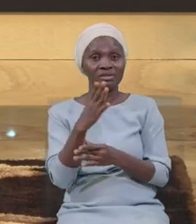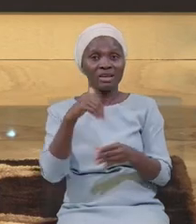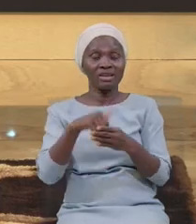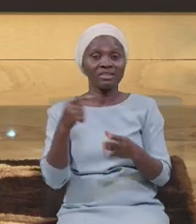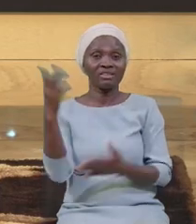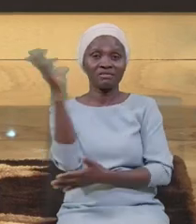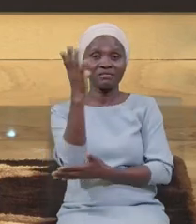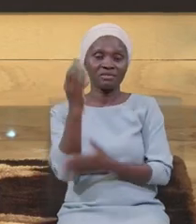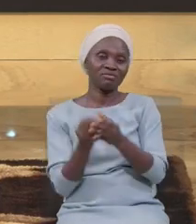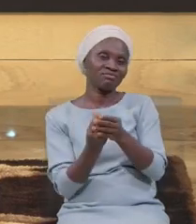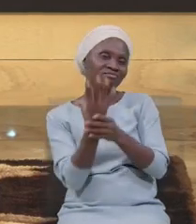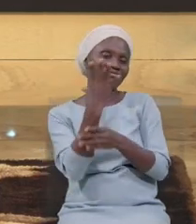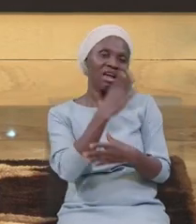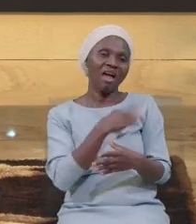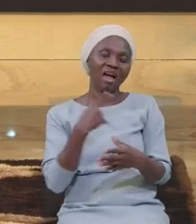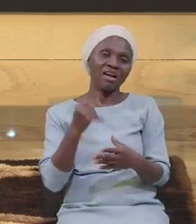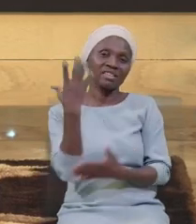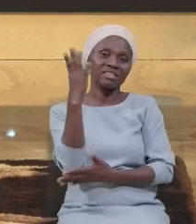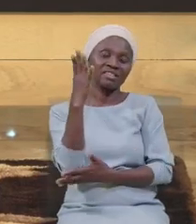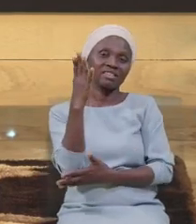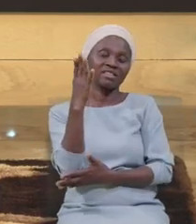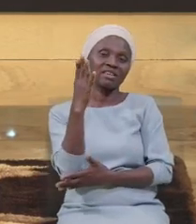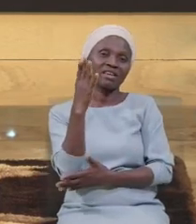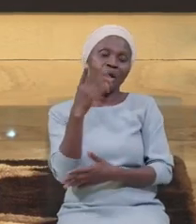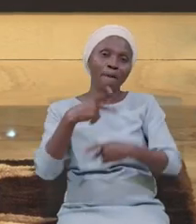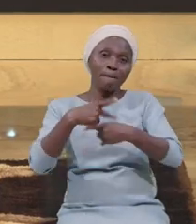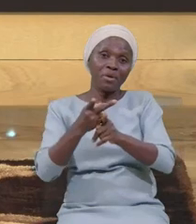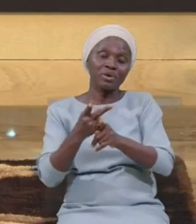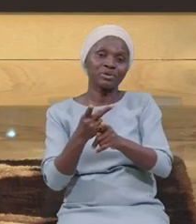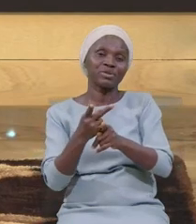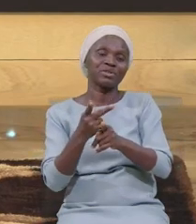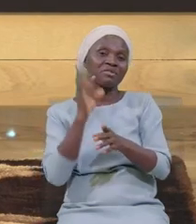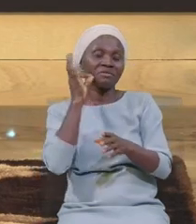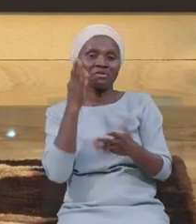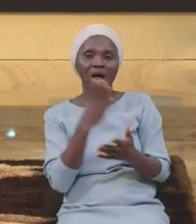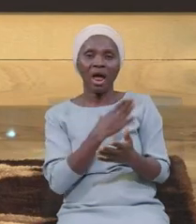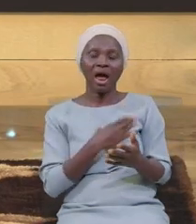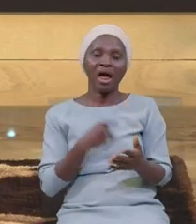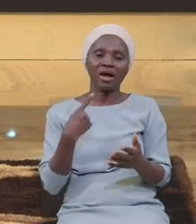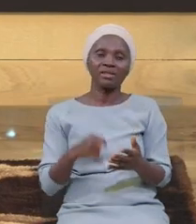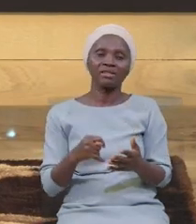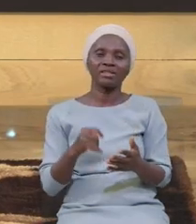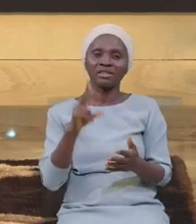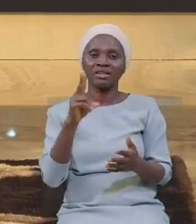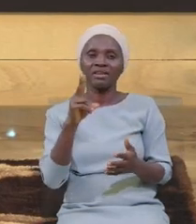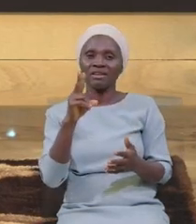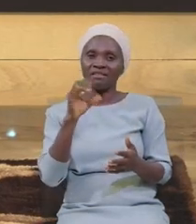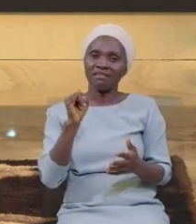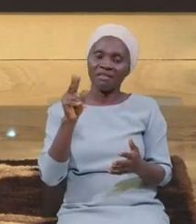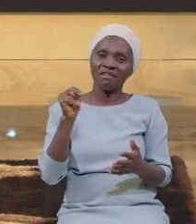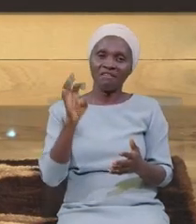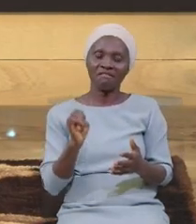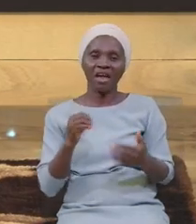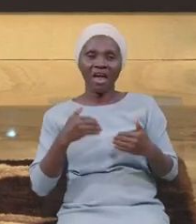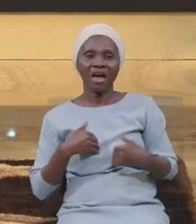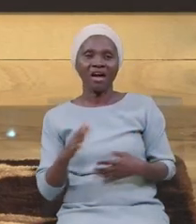fruits. Le figuier et la vigne donneront leur richesse.